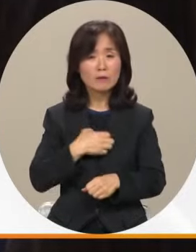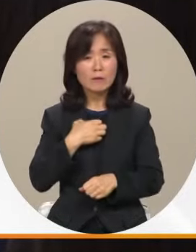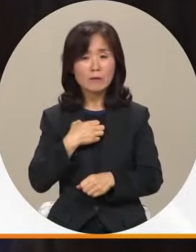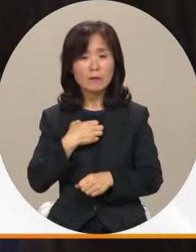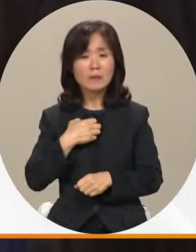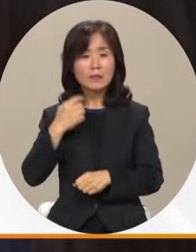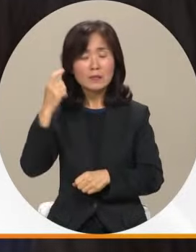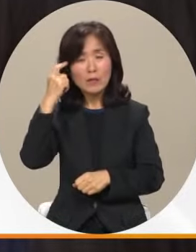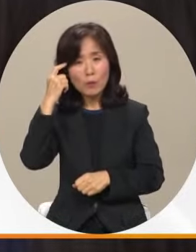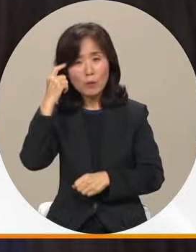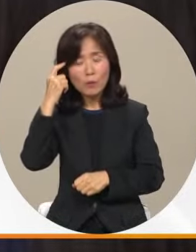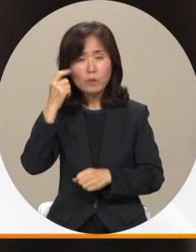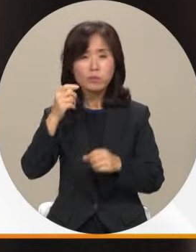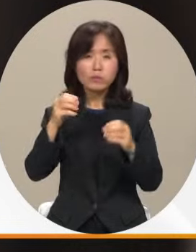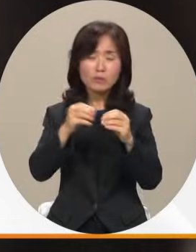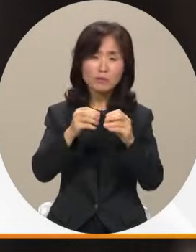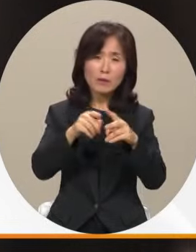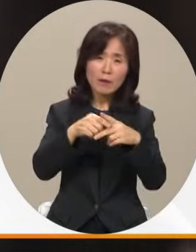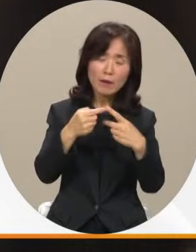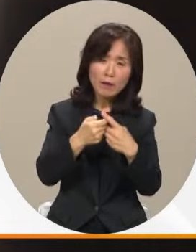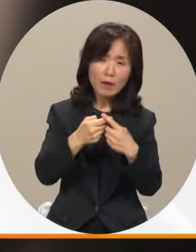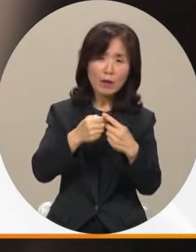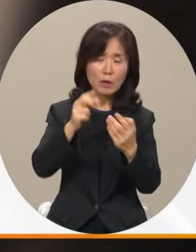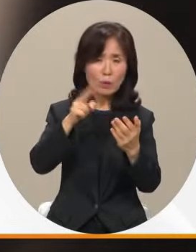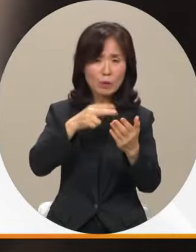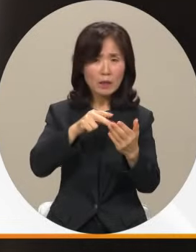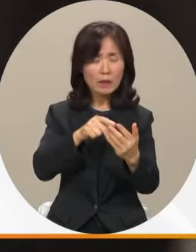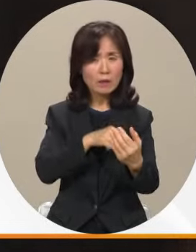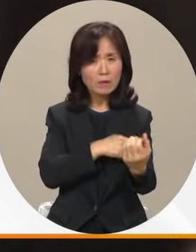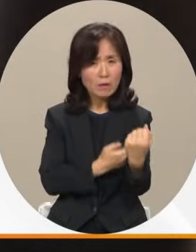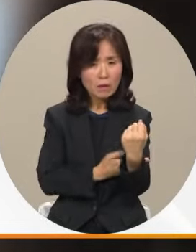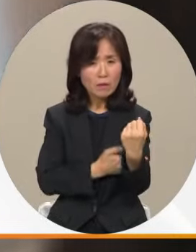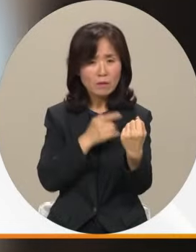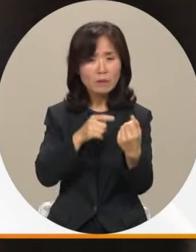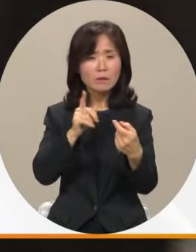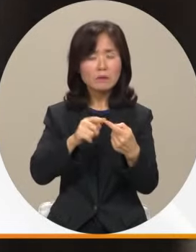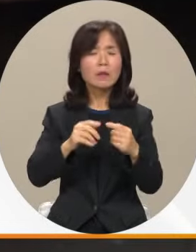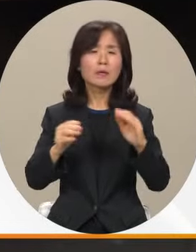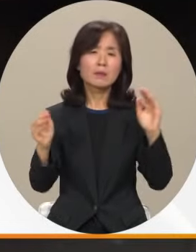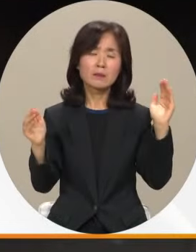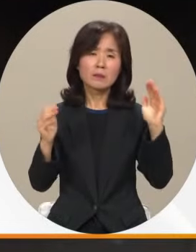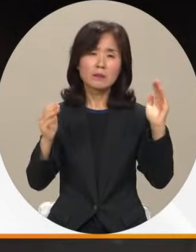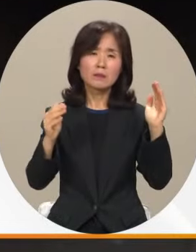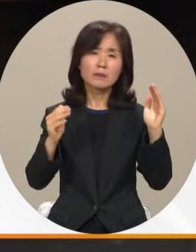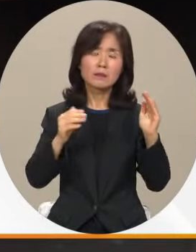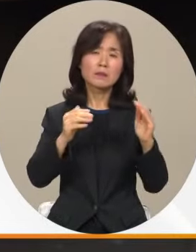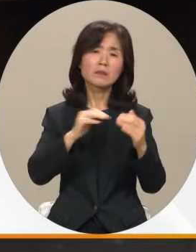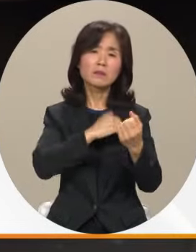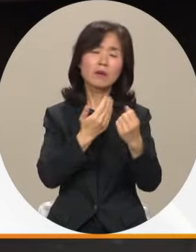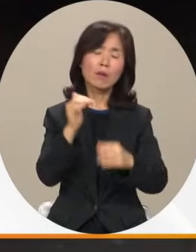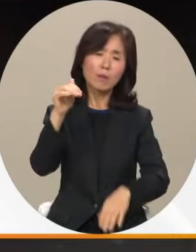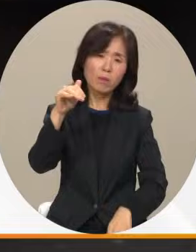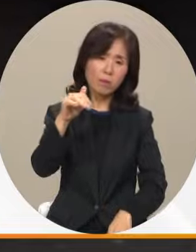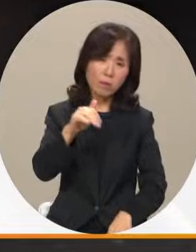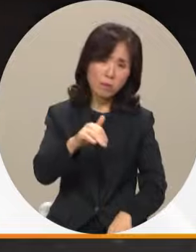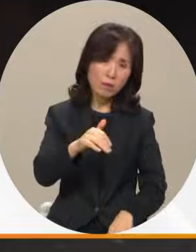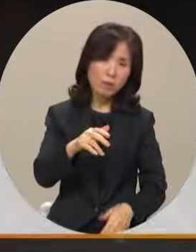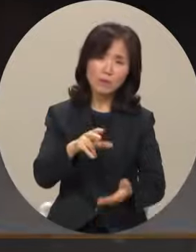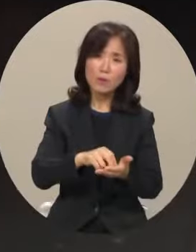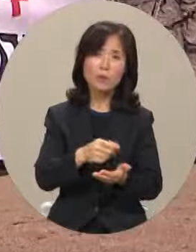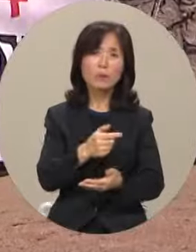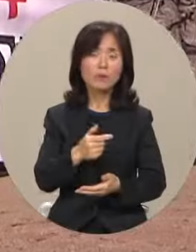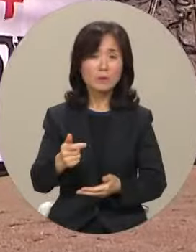무력이나 독해력이 이런 부분을 에 대해서 지금 사회적으로도 아이들이 많이 그 부분이 저하돼서 문제가